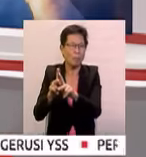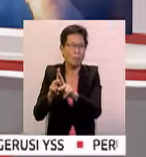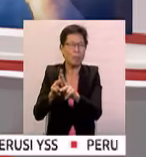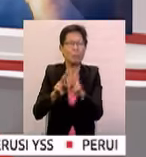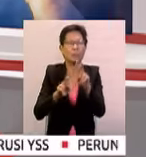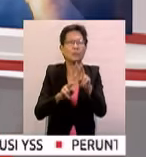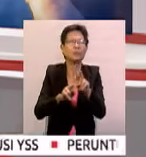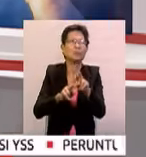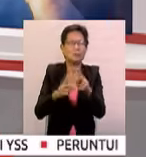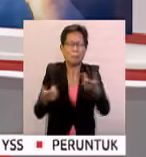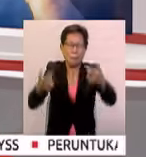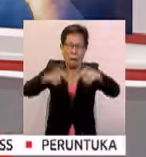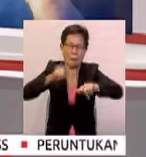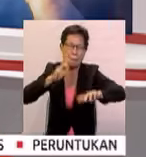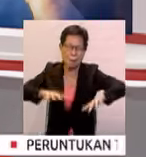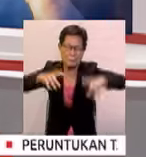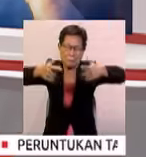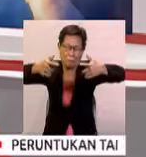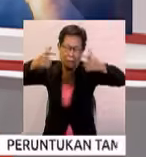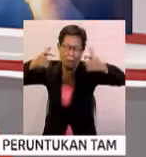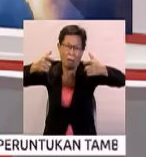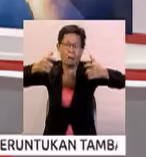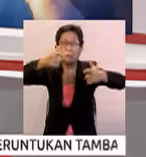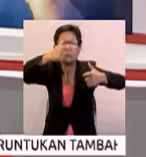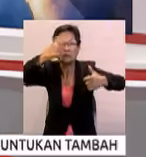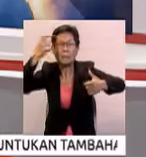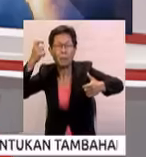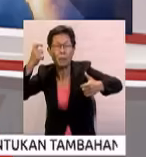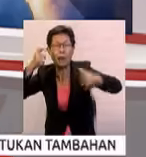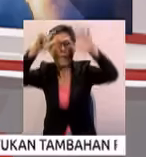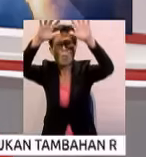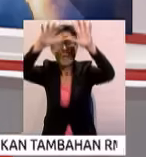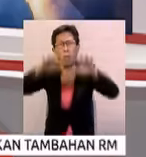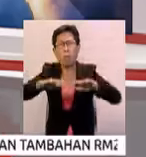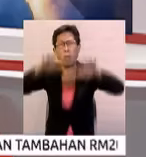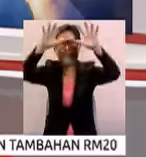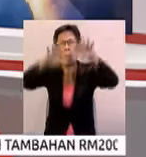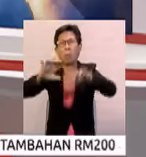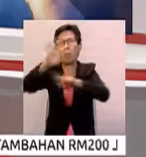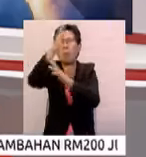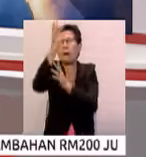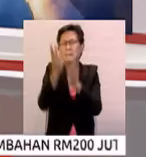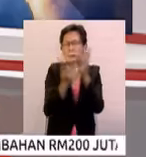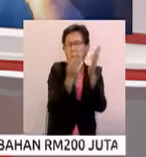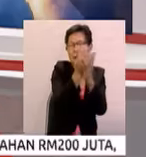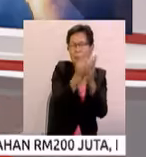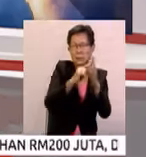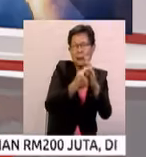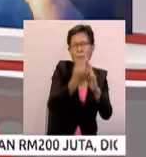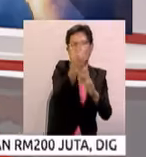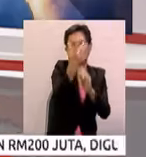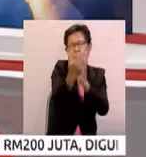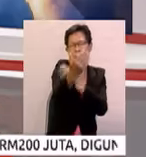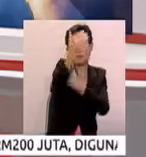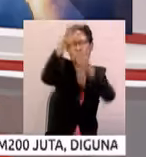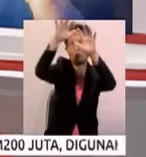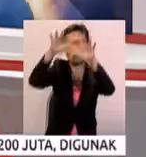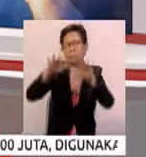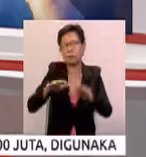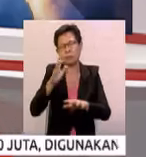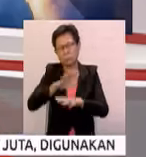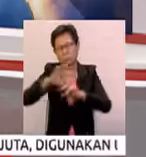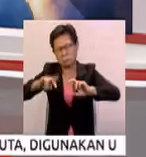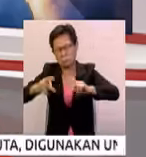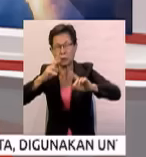2, Lipis dilanda banjir kilat. Ia berikutan hujan lebat selama 4 jam sejak pukul 3 pagi lagi.